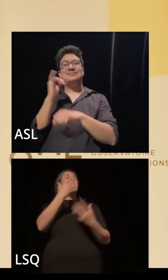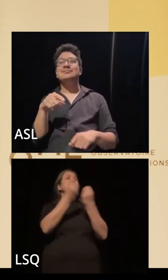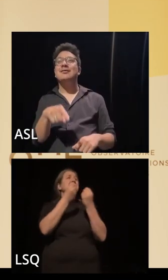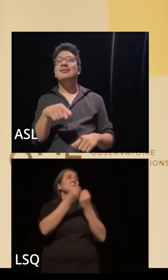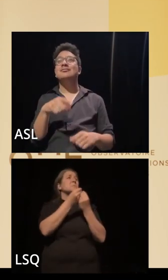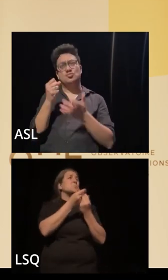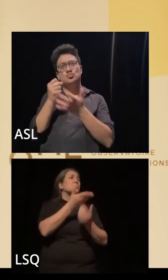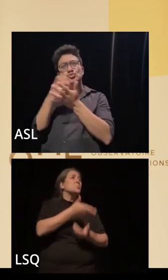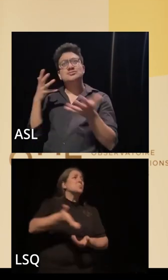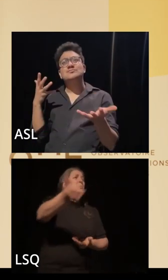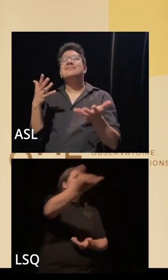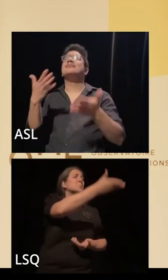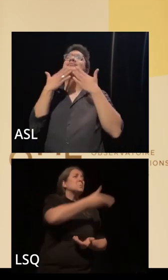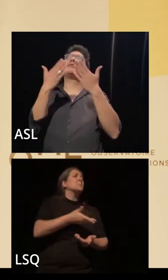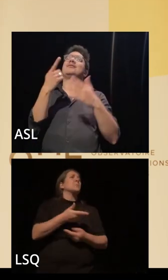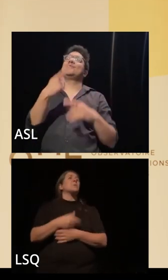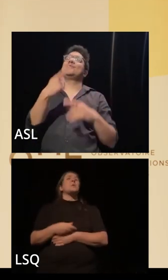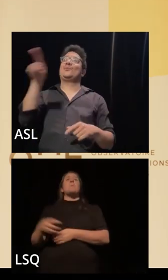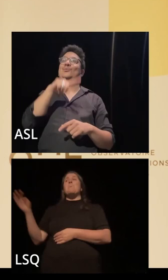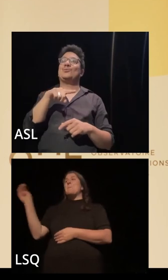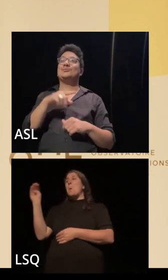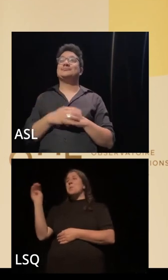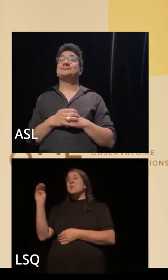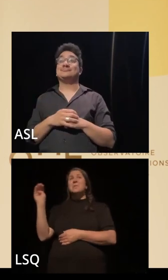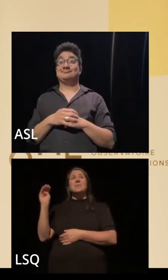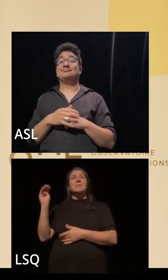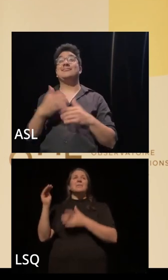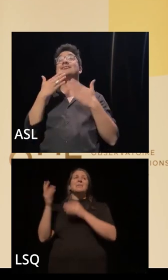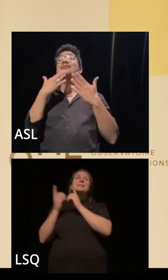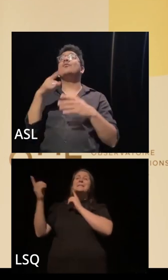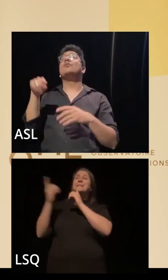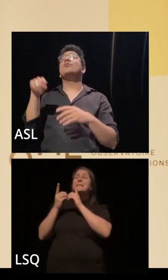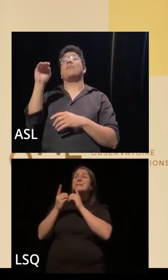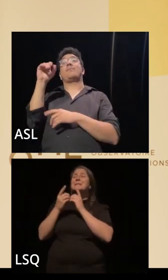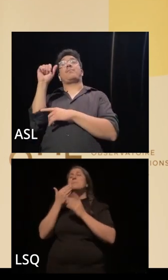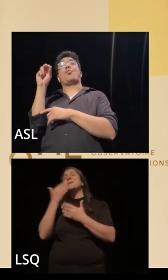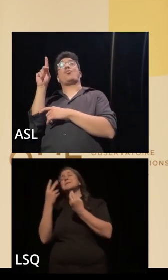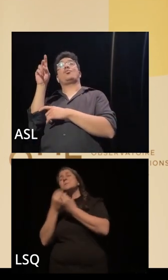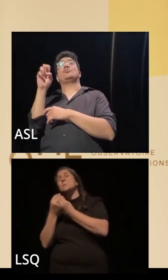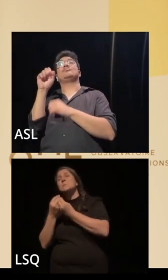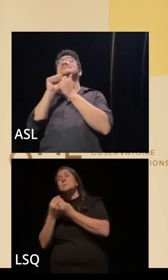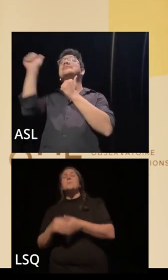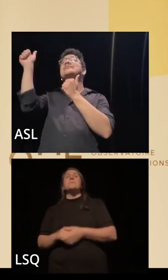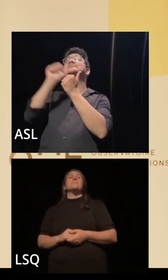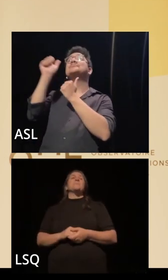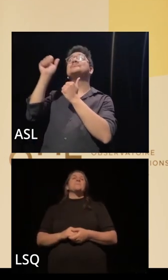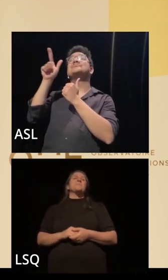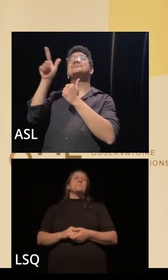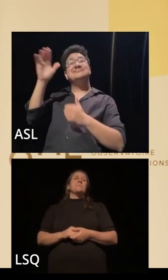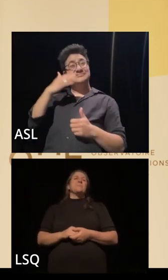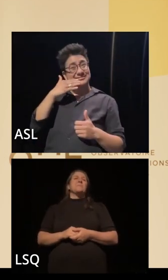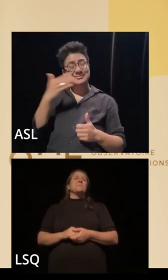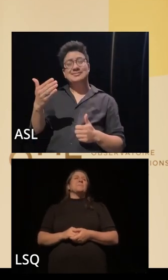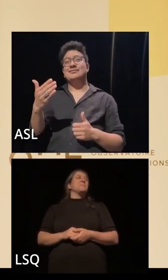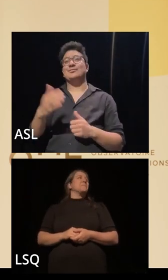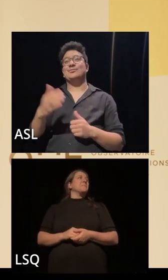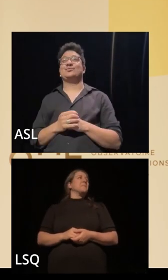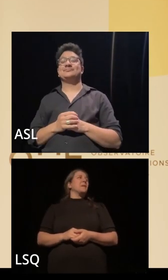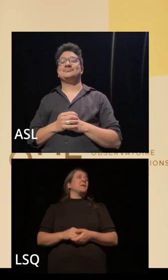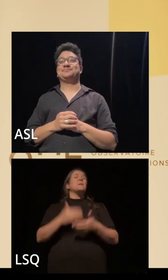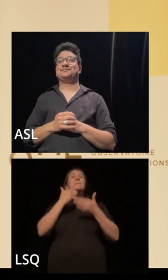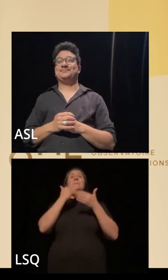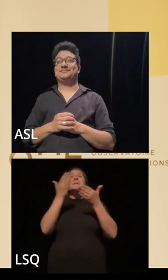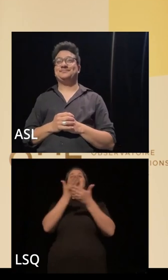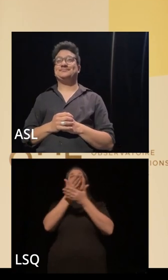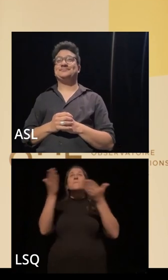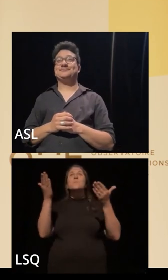d'avoir traversé avec nous ce panel un peu à distance, moins sensible.